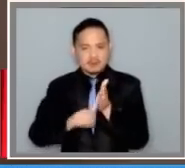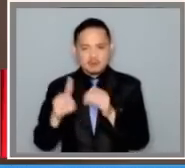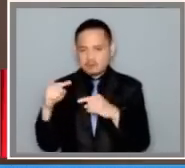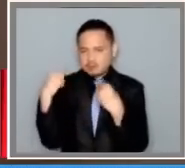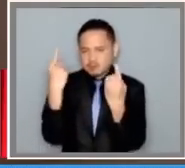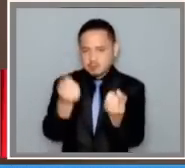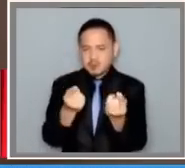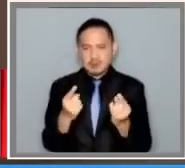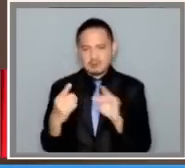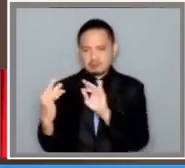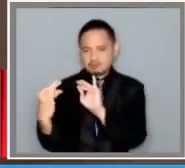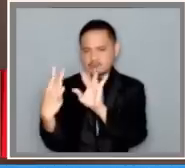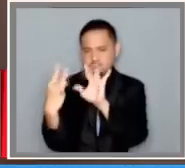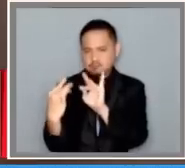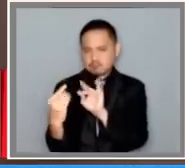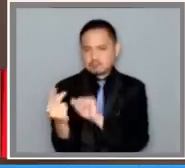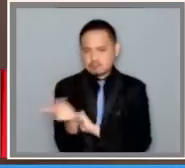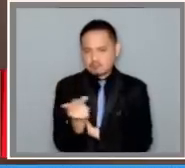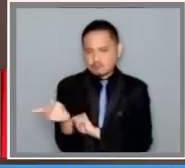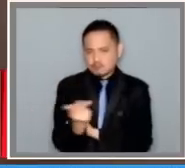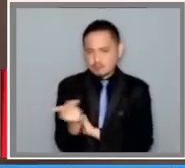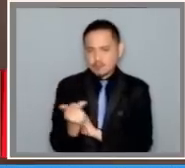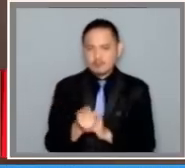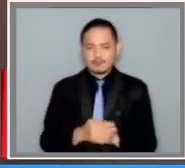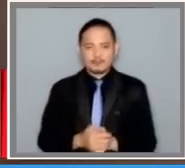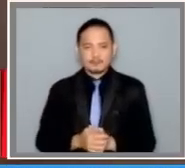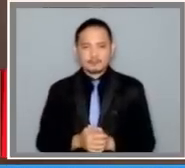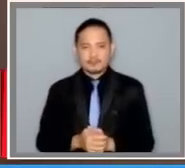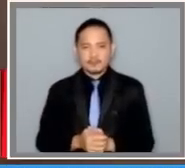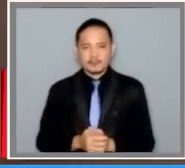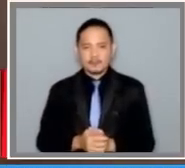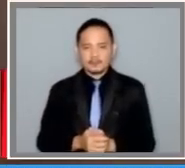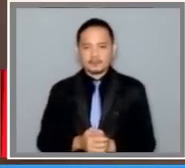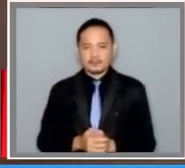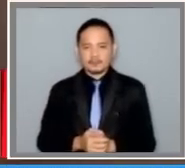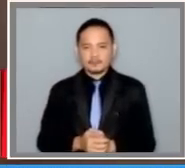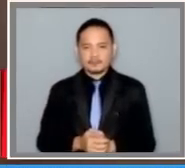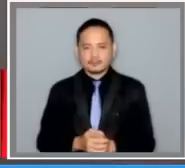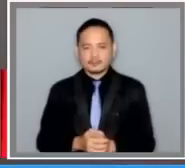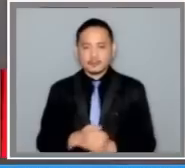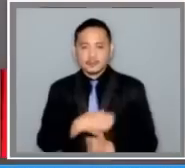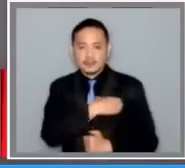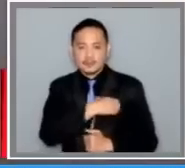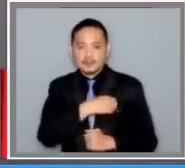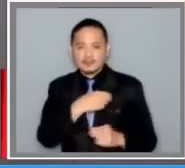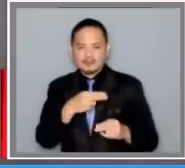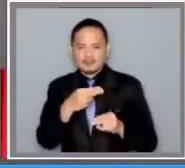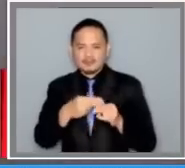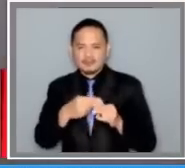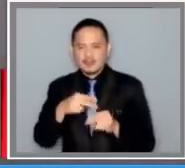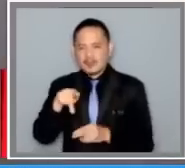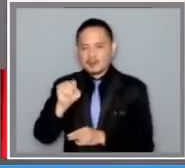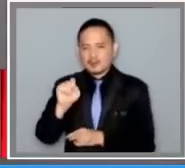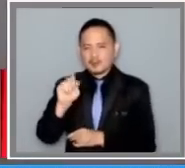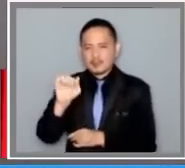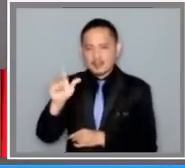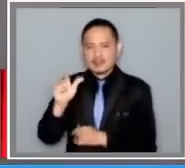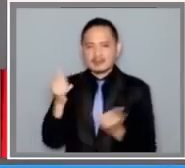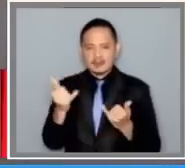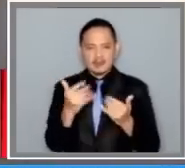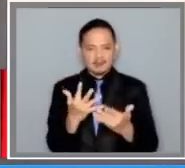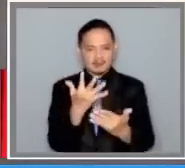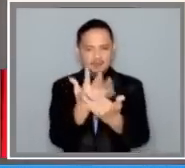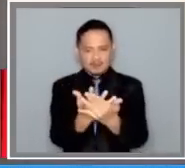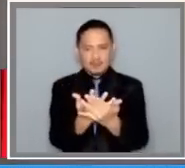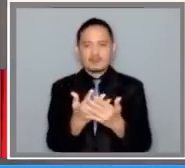may alitan si Villarosa at ang pulis na si Pantonyal. Nasa restrictive custody na si Pantonyal at